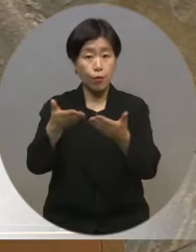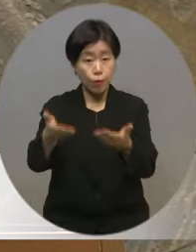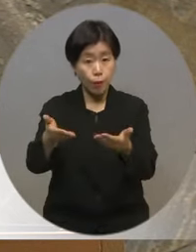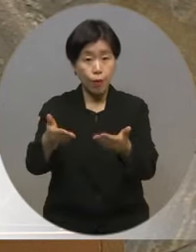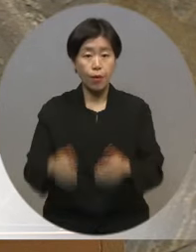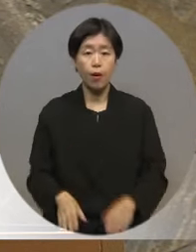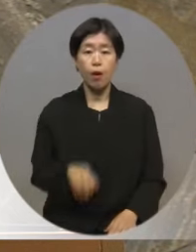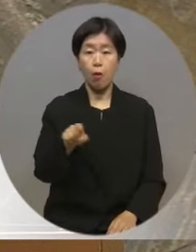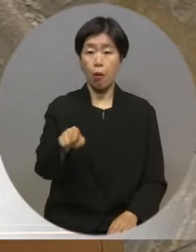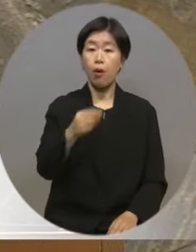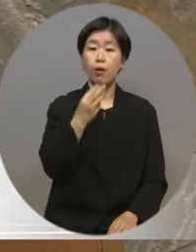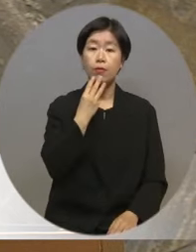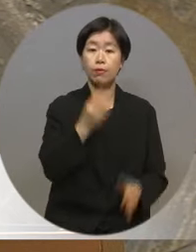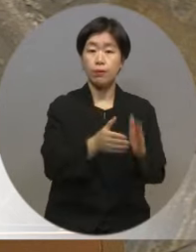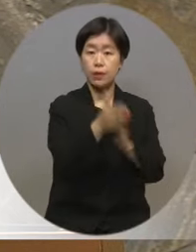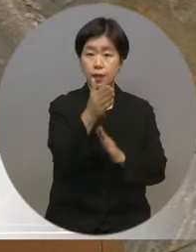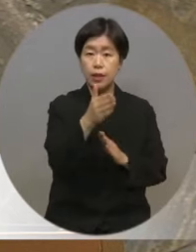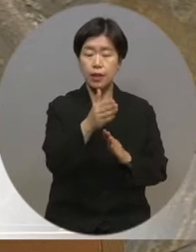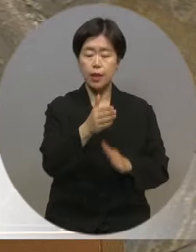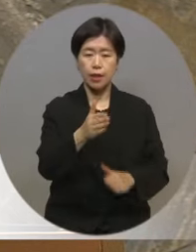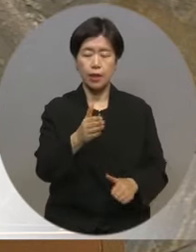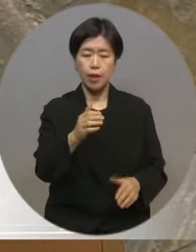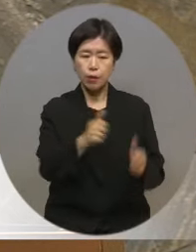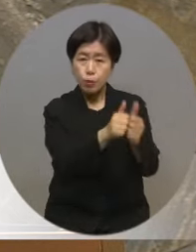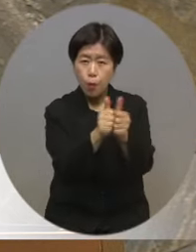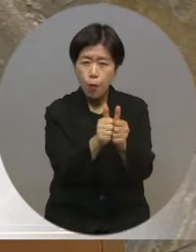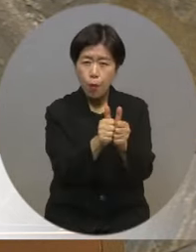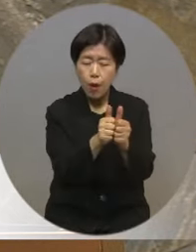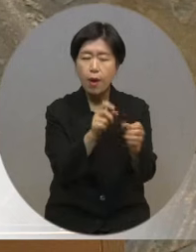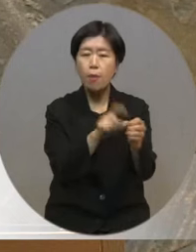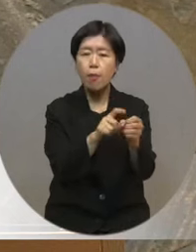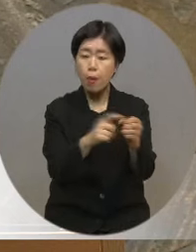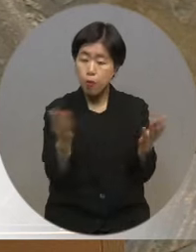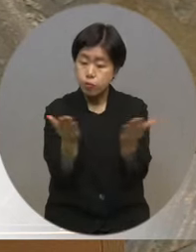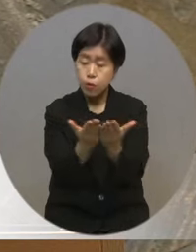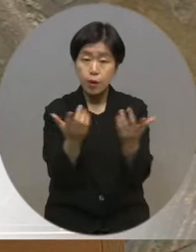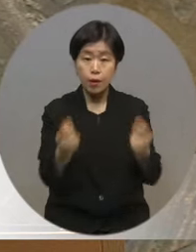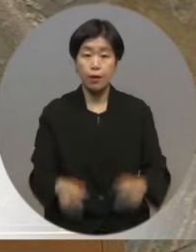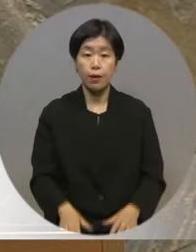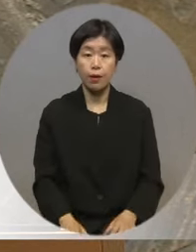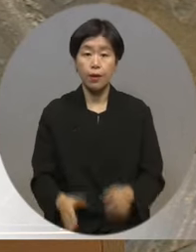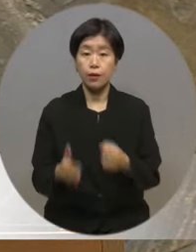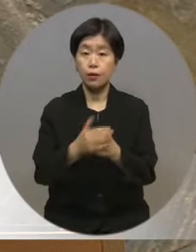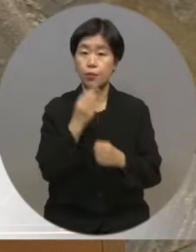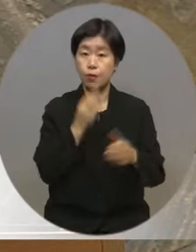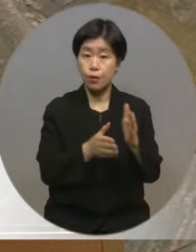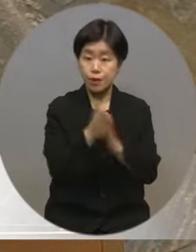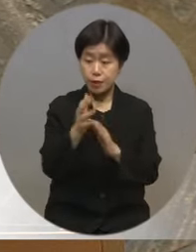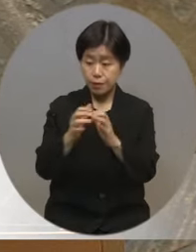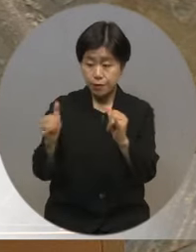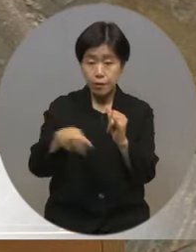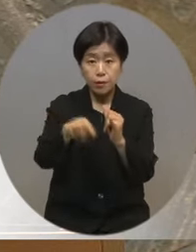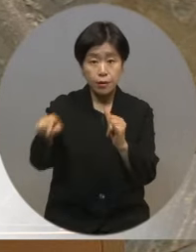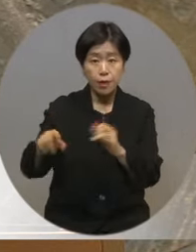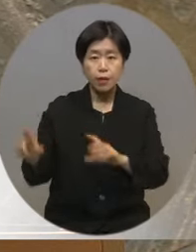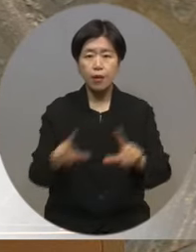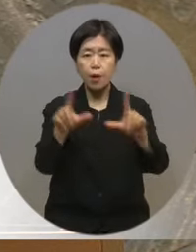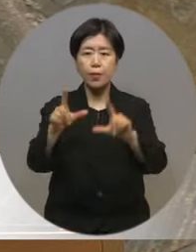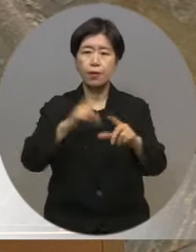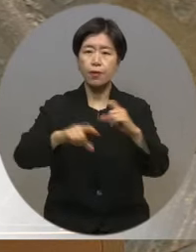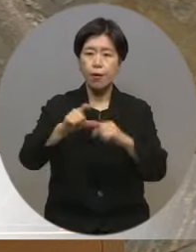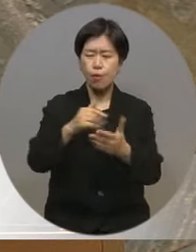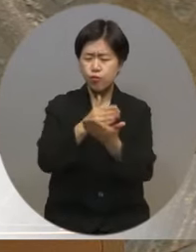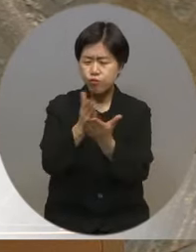서울시 시정 철학이 동행과 맞닿아 있으며 이로써 서울 시민의 삶이 더욱